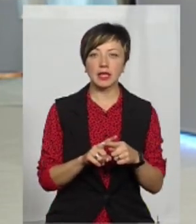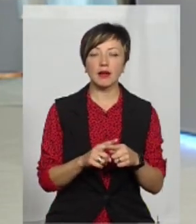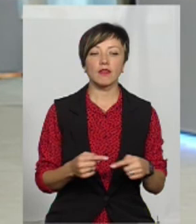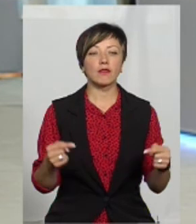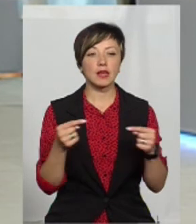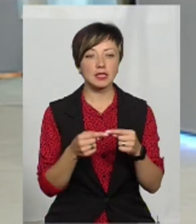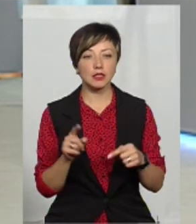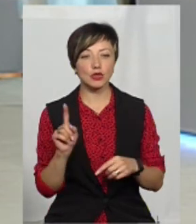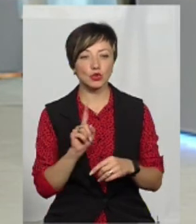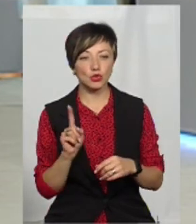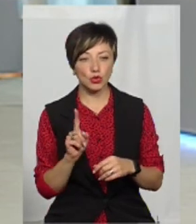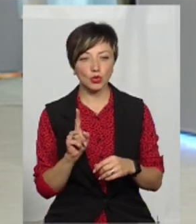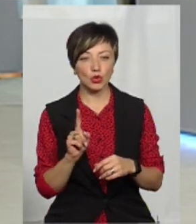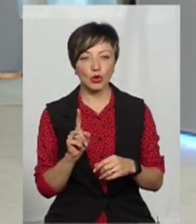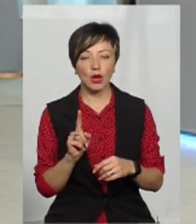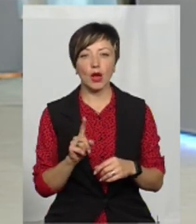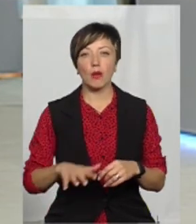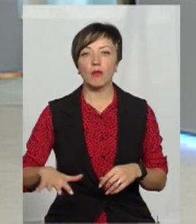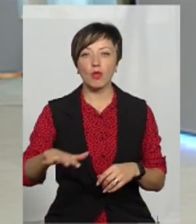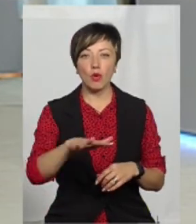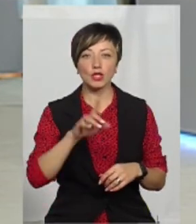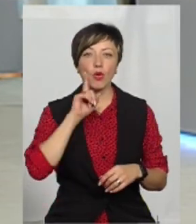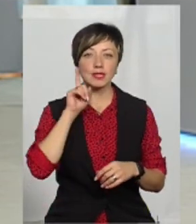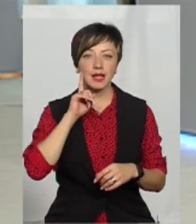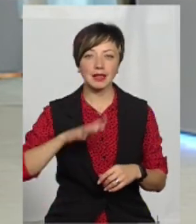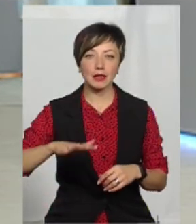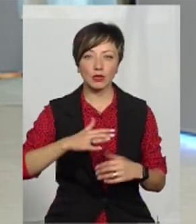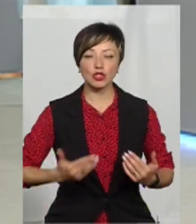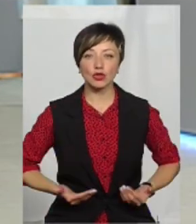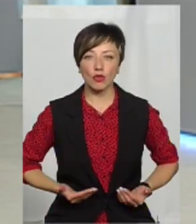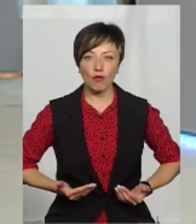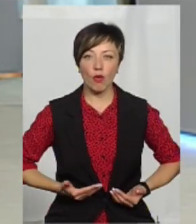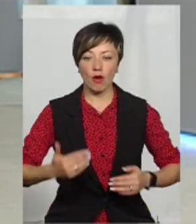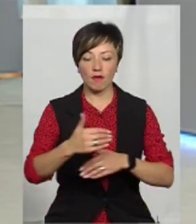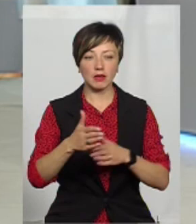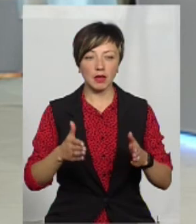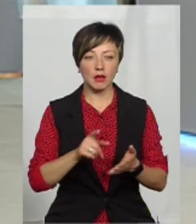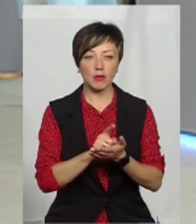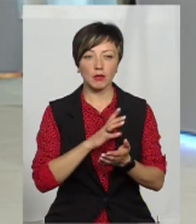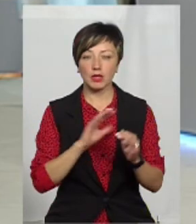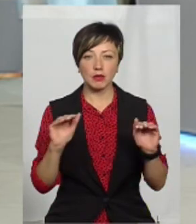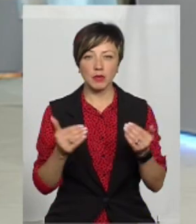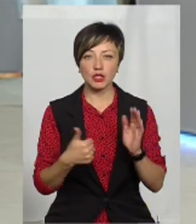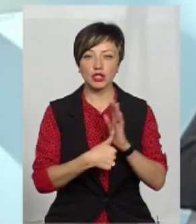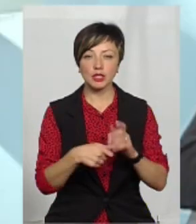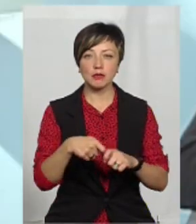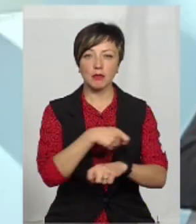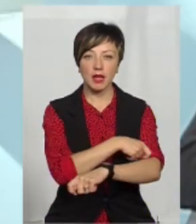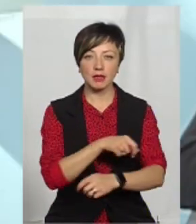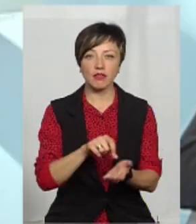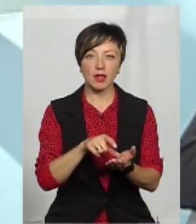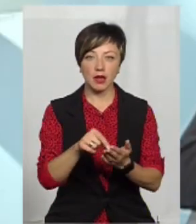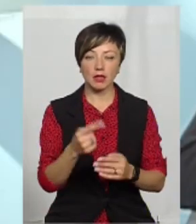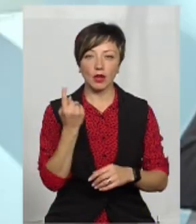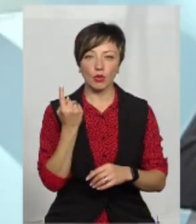якими визначено, що площа озелененої території житлового кварталу має бути не менше, ніж 6 метрів